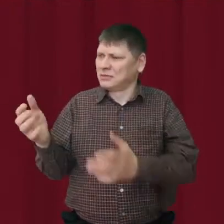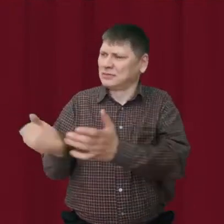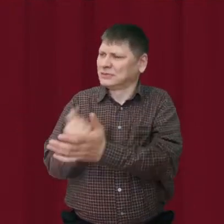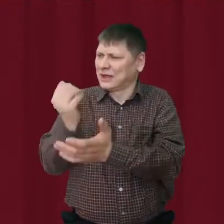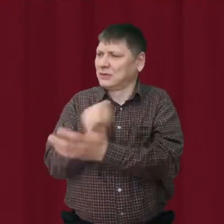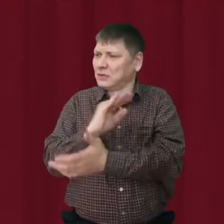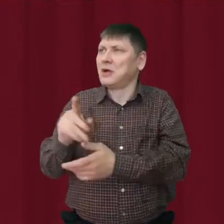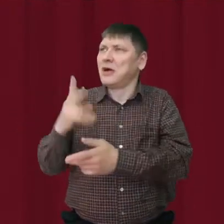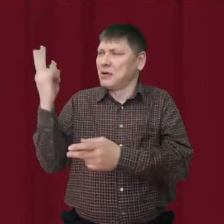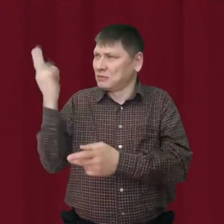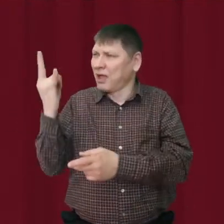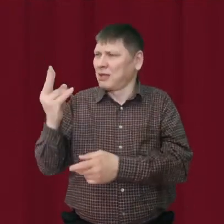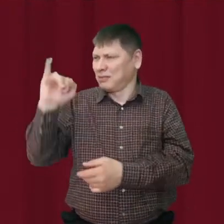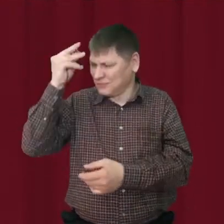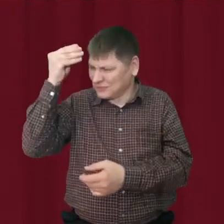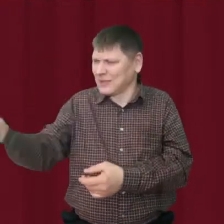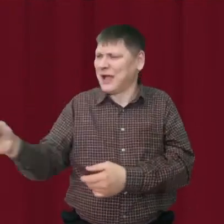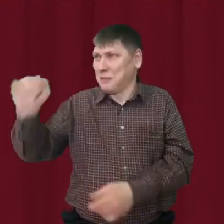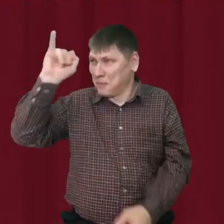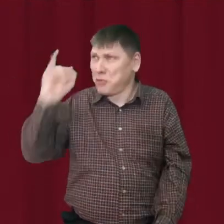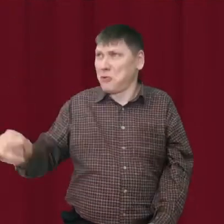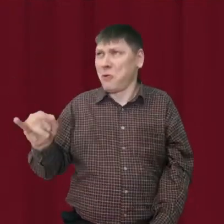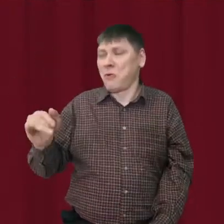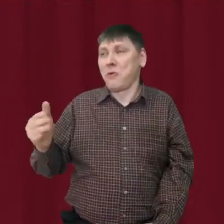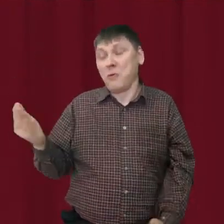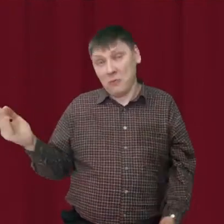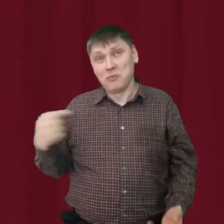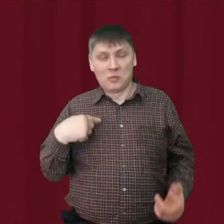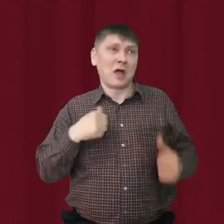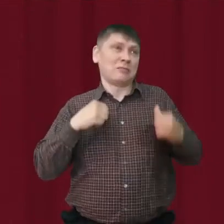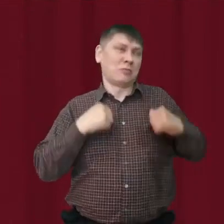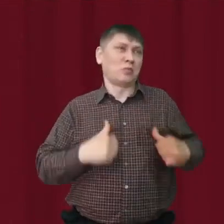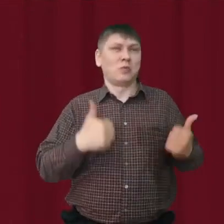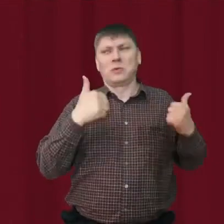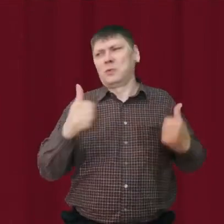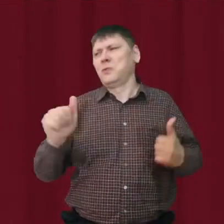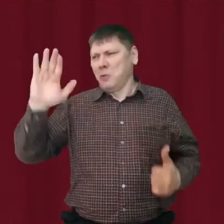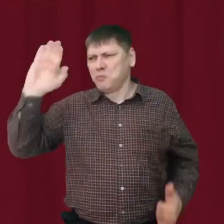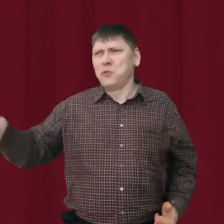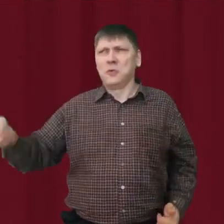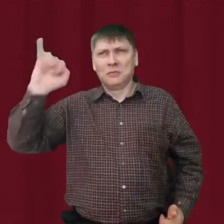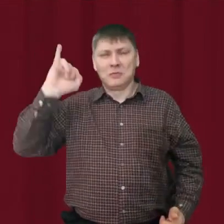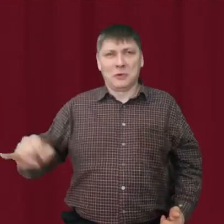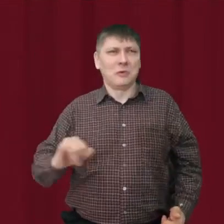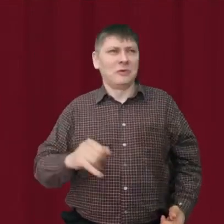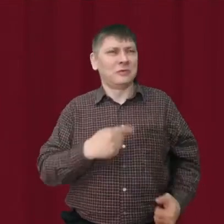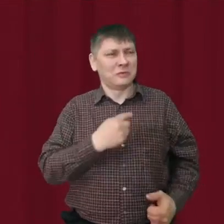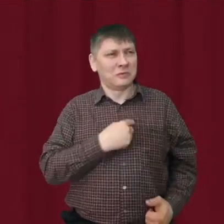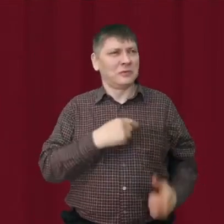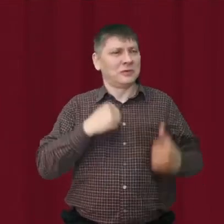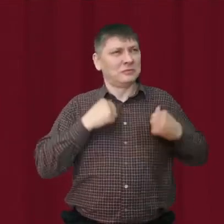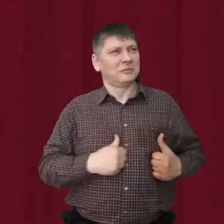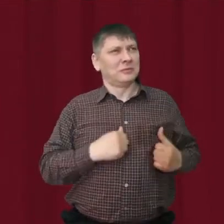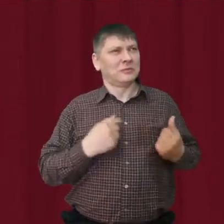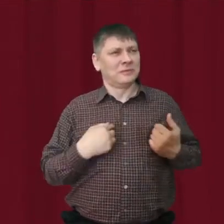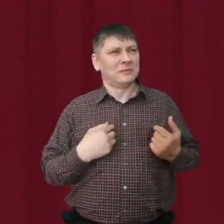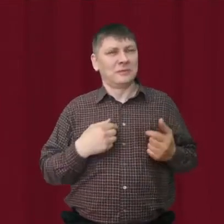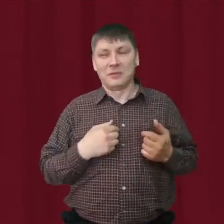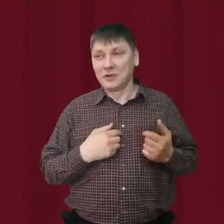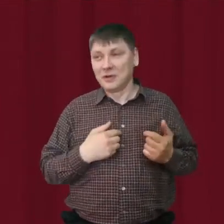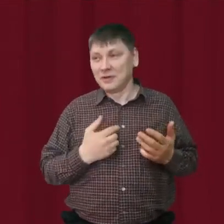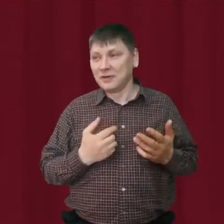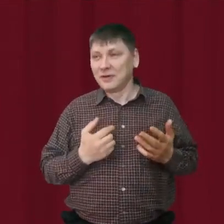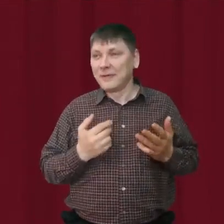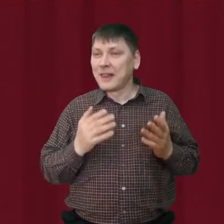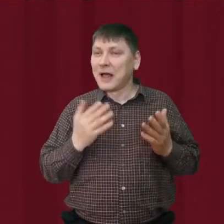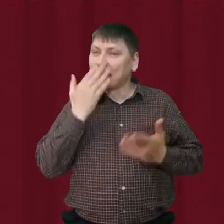хорошо, надо, чтобы было плохо. Вот тогда зависти не будет, тогда будет хорошо. Любовь так не поступает. У нее нет чувства